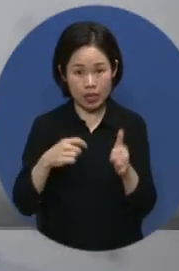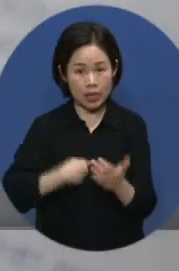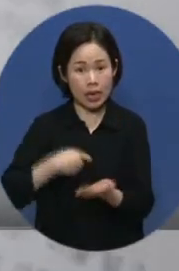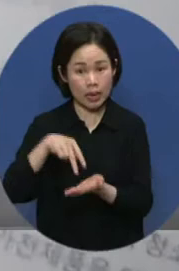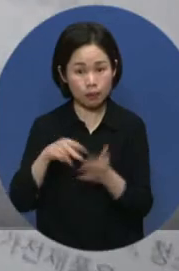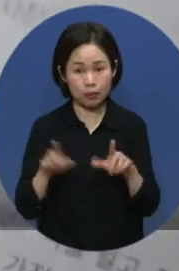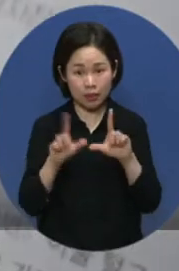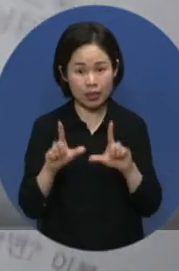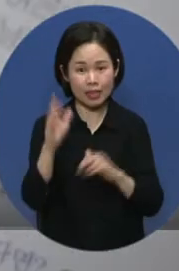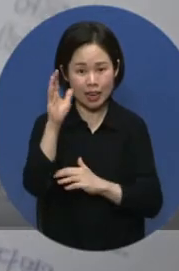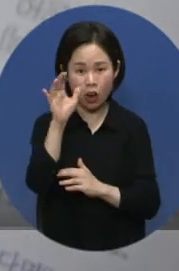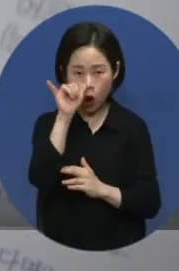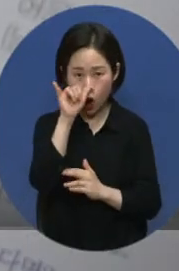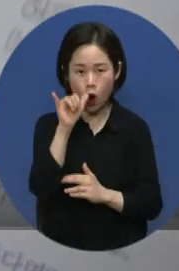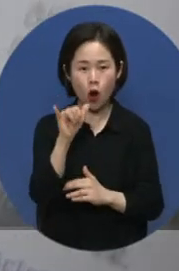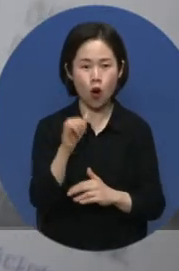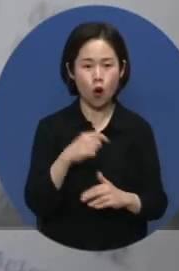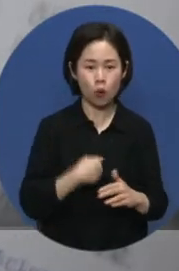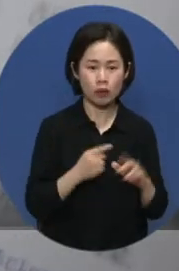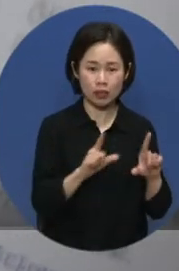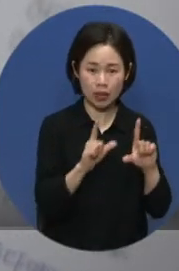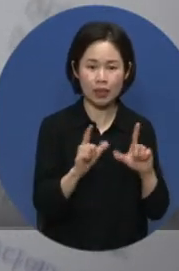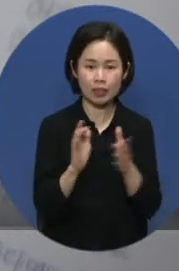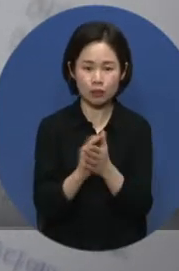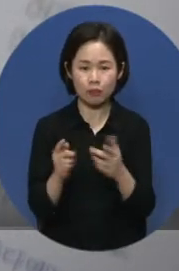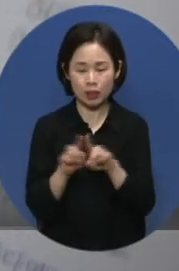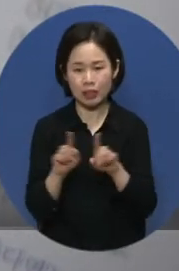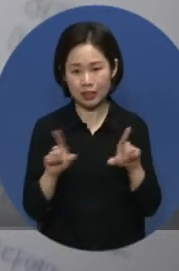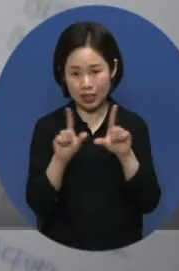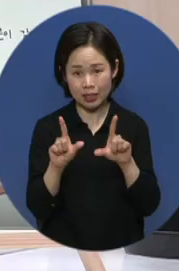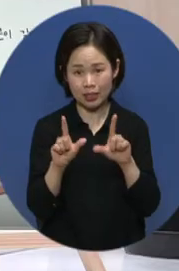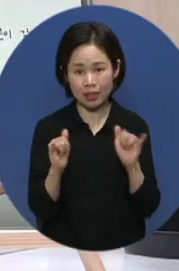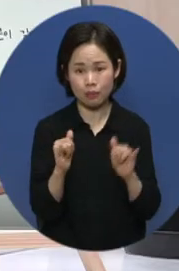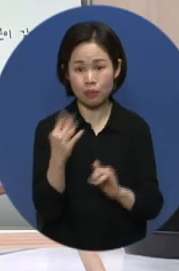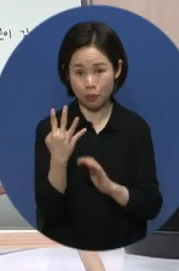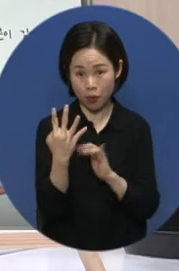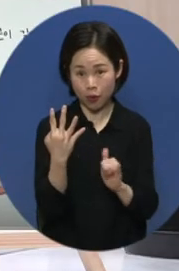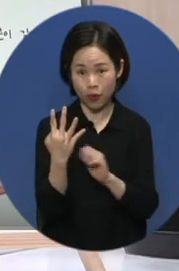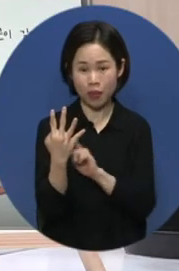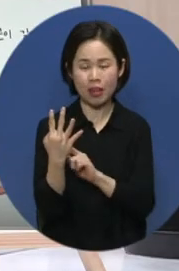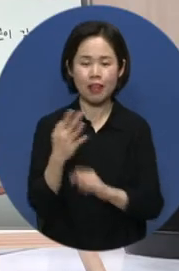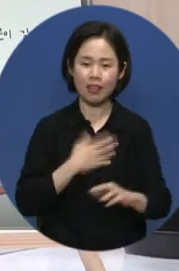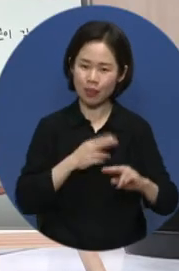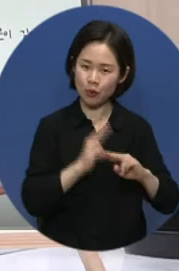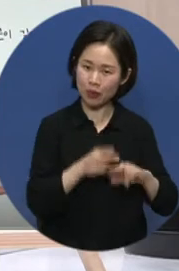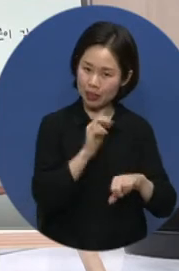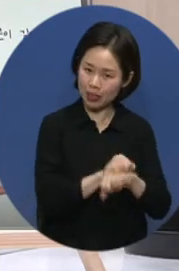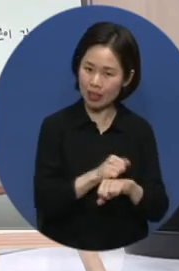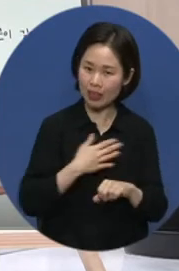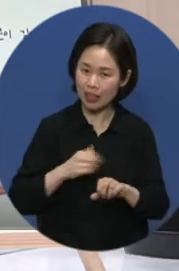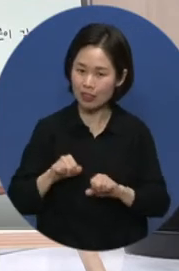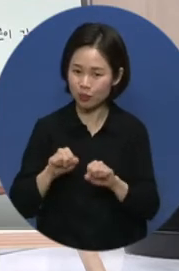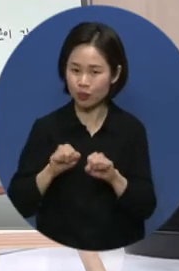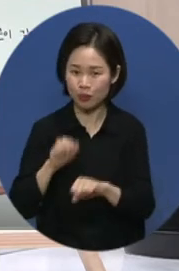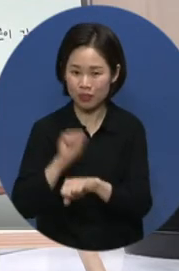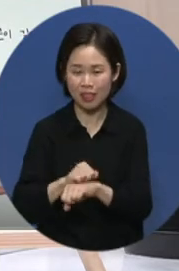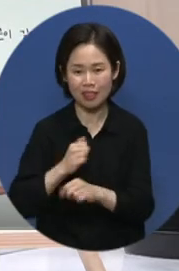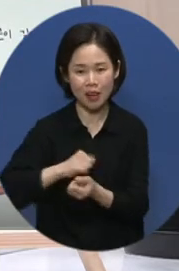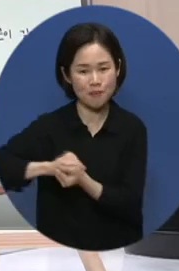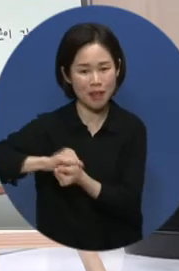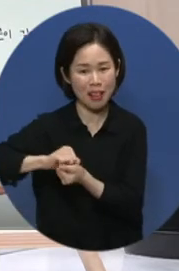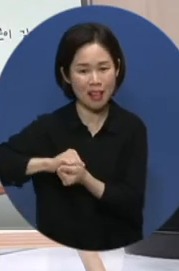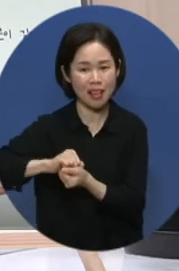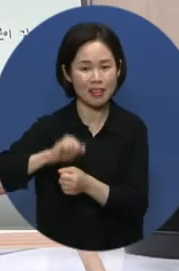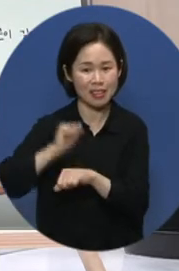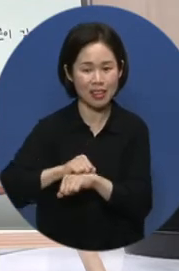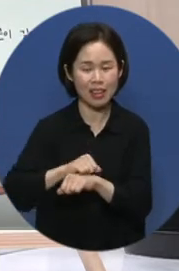분, 친구랑 사시는 분, 이런 분들 네 명이 나는 요리를 잘한다, 나는 청소를 잘한다, 나는 빨래를 잘한다,